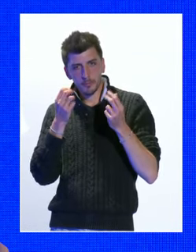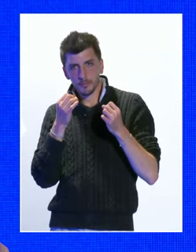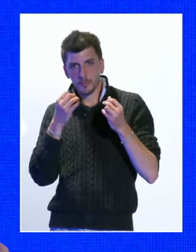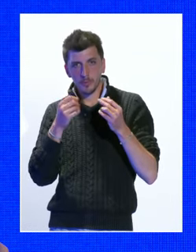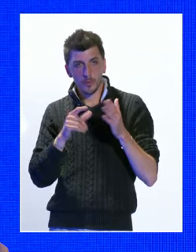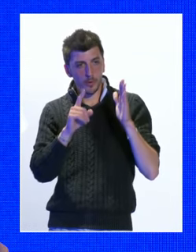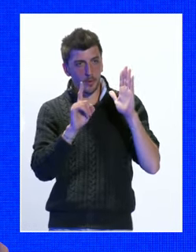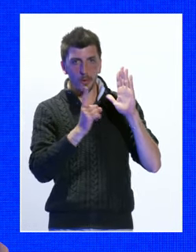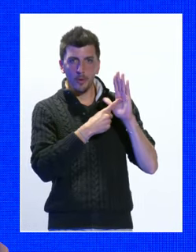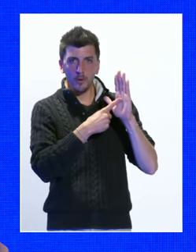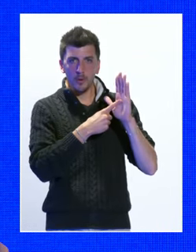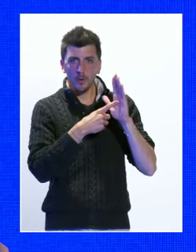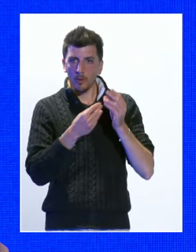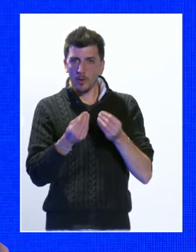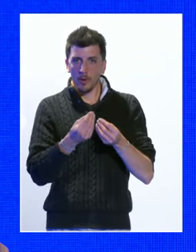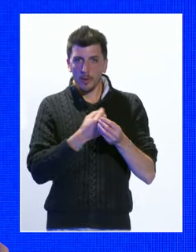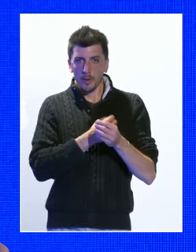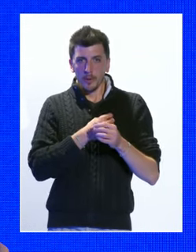droits.